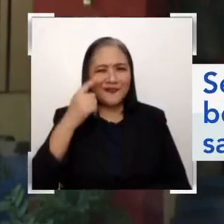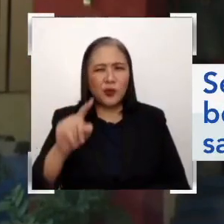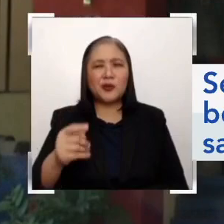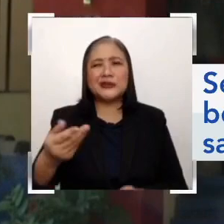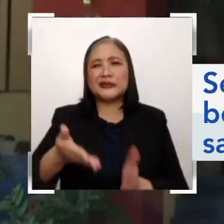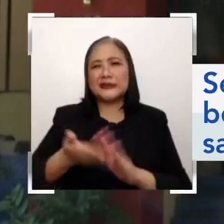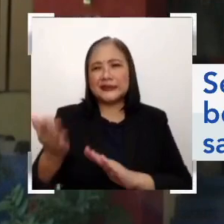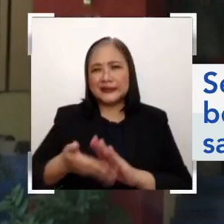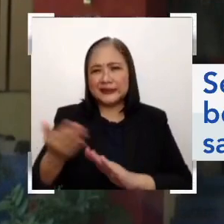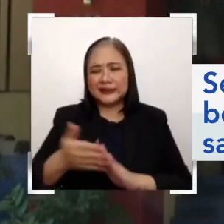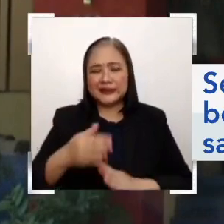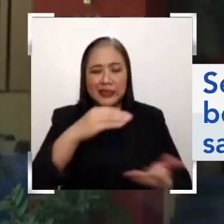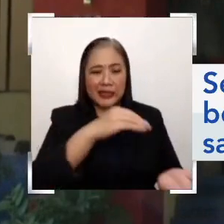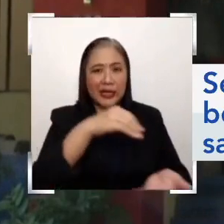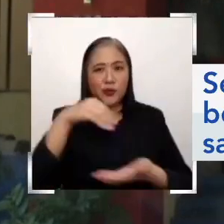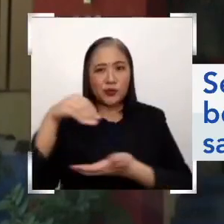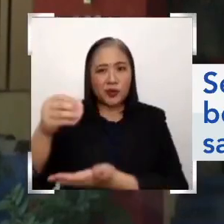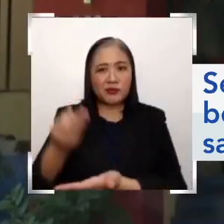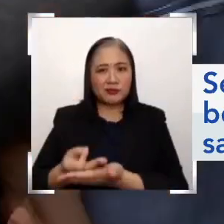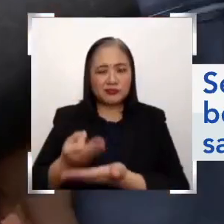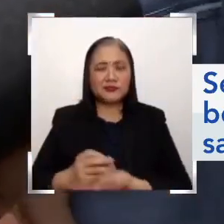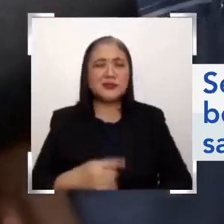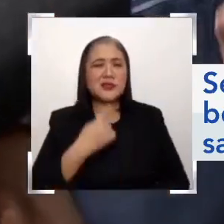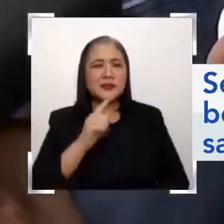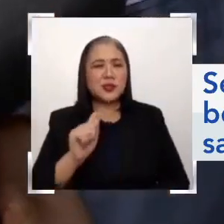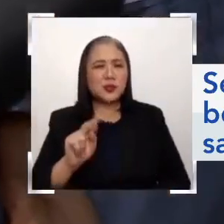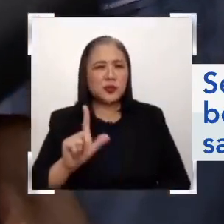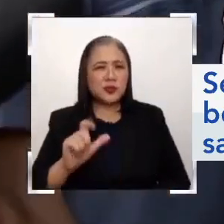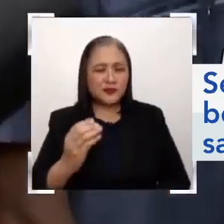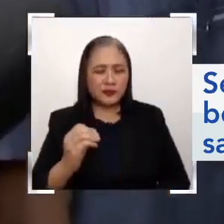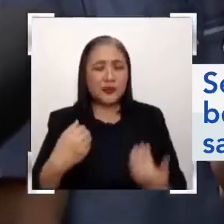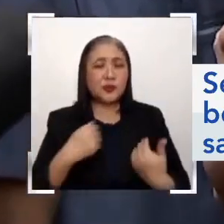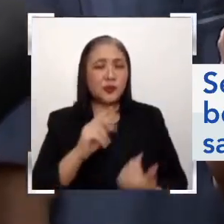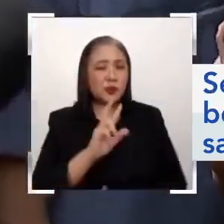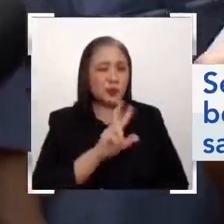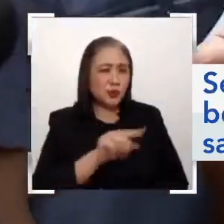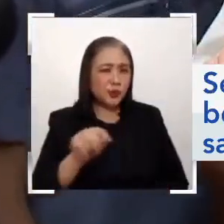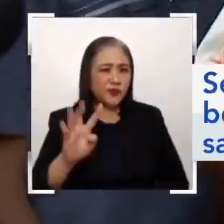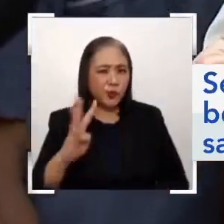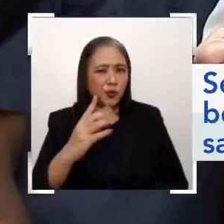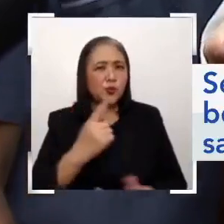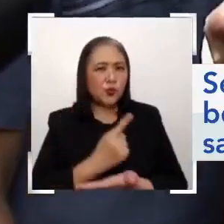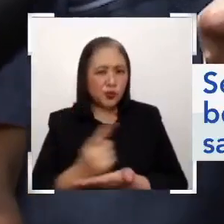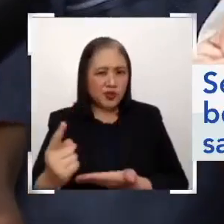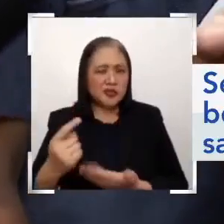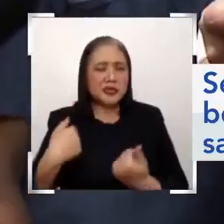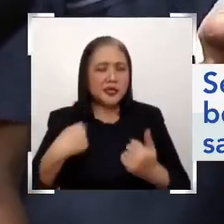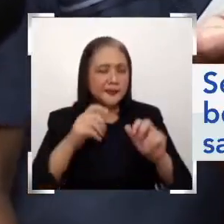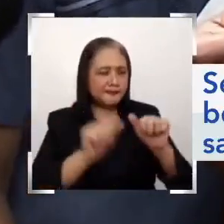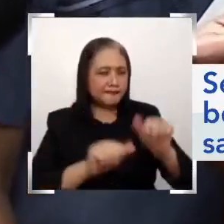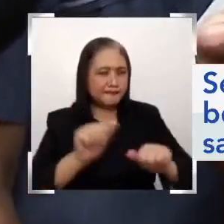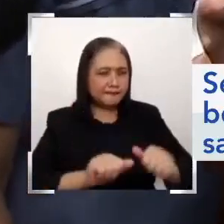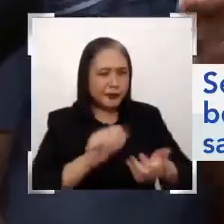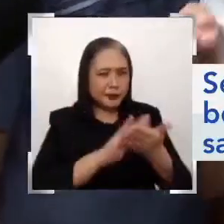ayuda. Sabi ni Tulfo, 3 hanggang 4 na linggo ang aabutin para matapos ang paglilinis sa